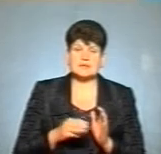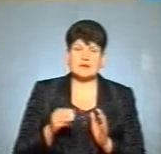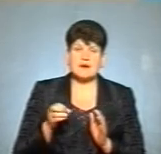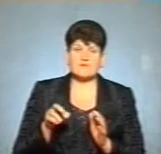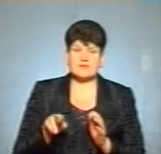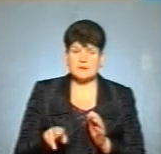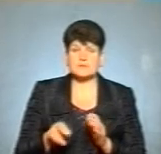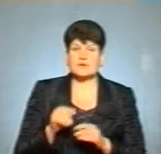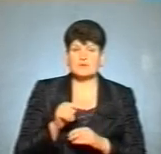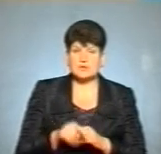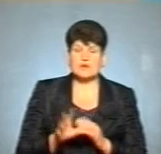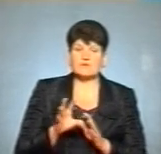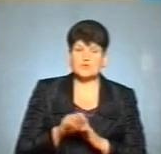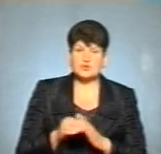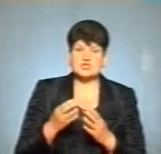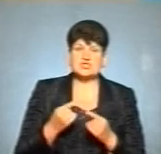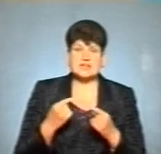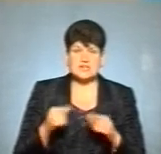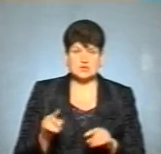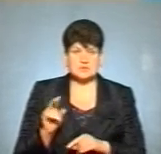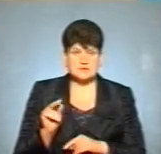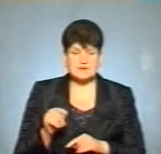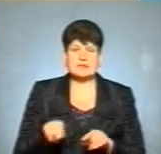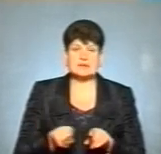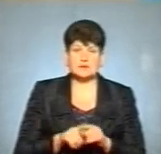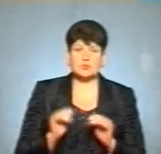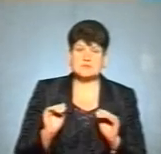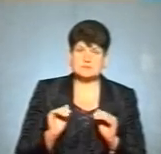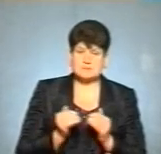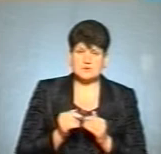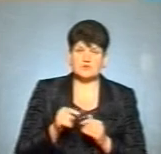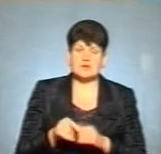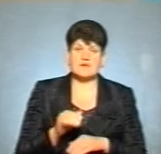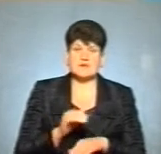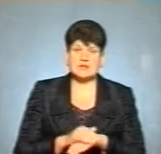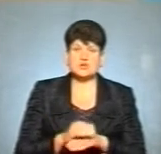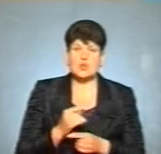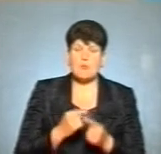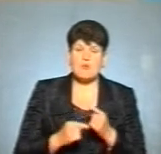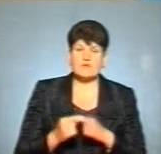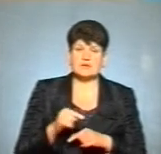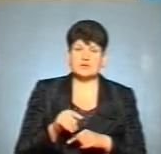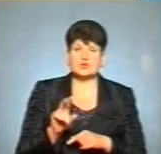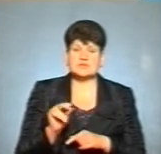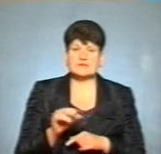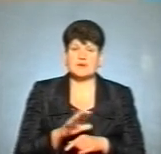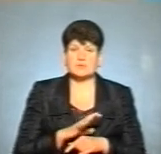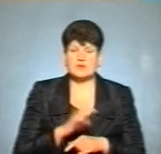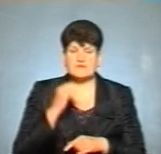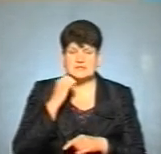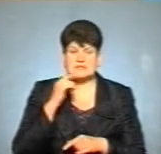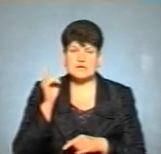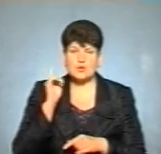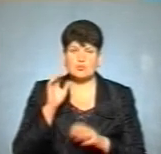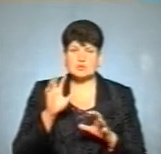вони вносять ще іншу цифру, так, яка так само зменшує. Вона фактично повертає нас до тої цифри, яка була, скажімо так, в старому законі ще